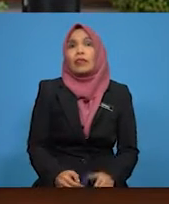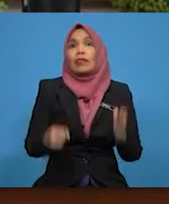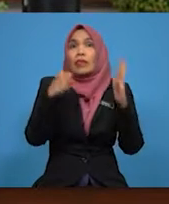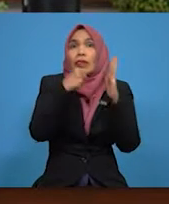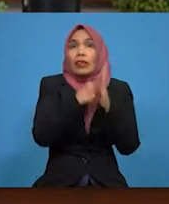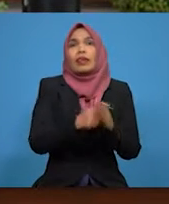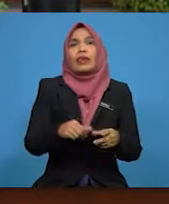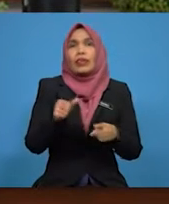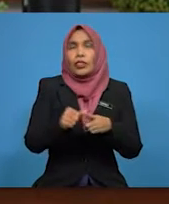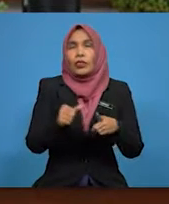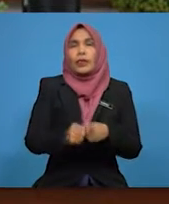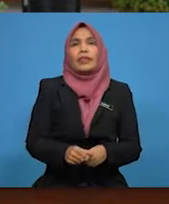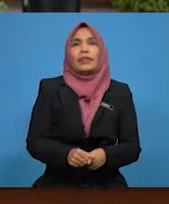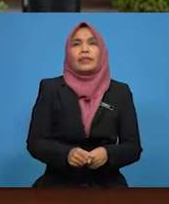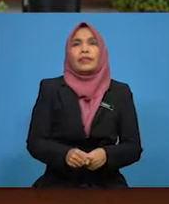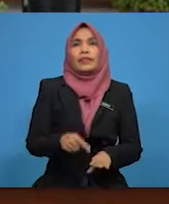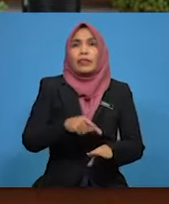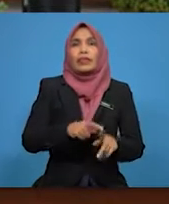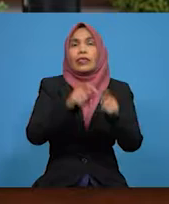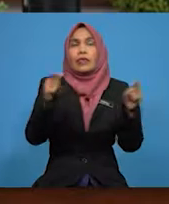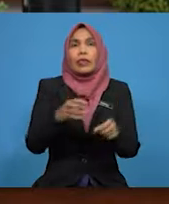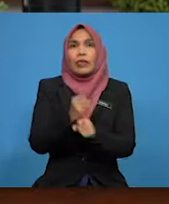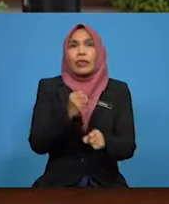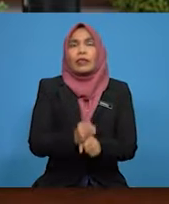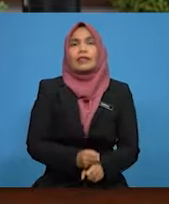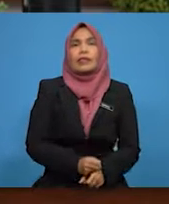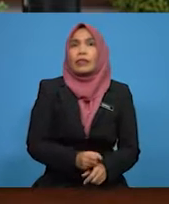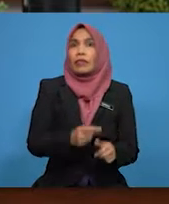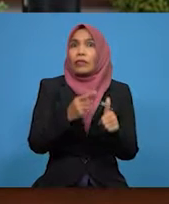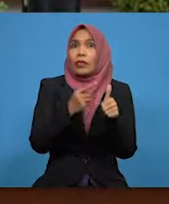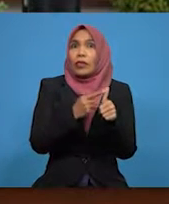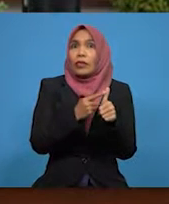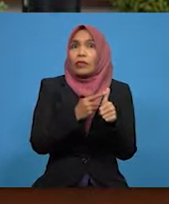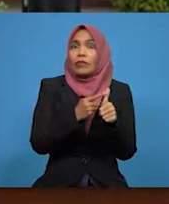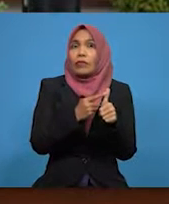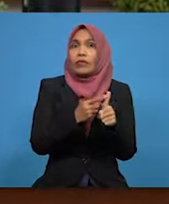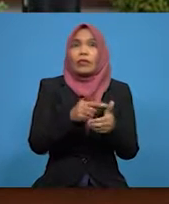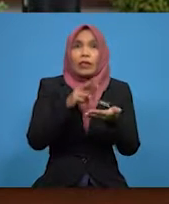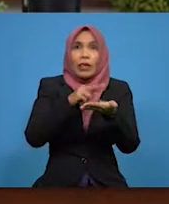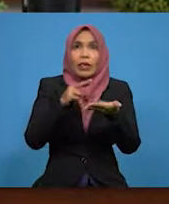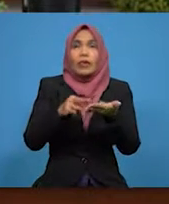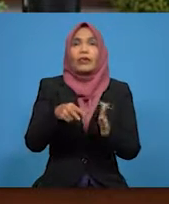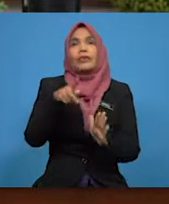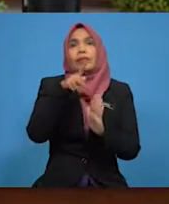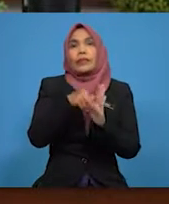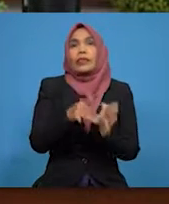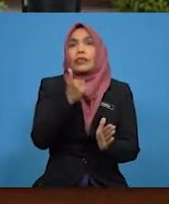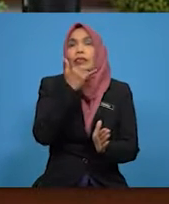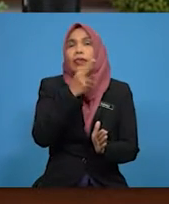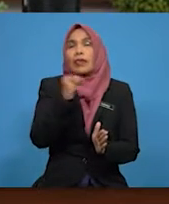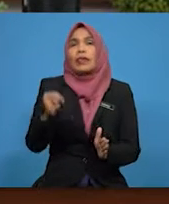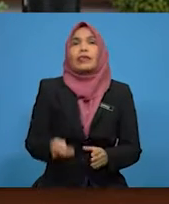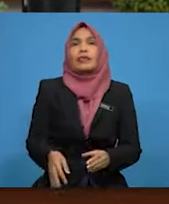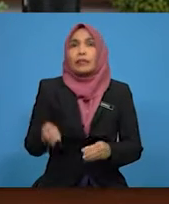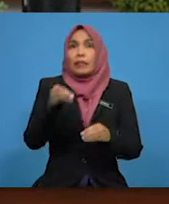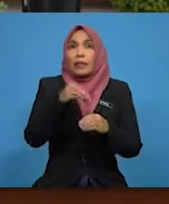kerja, perkara utama yang perlu dilakukan oleh penyelia ialah merekod kesalahan pekerja tersebut di